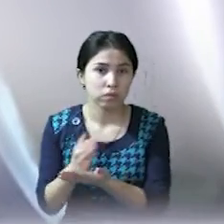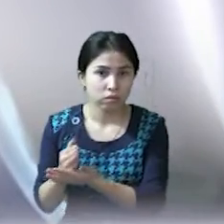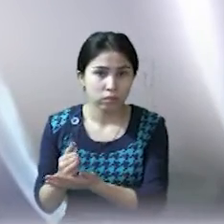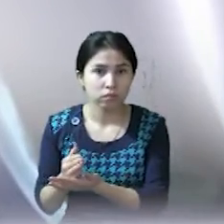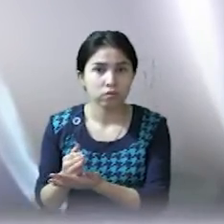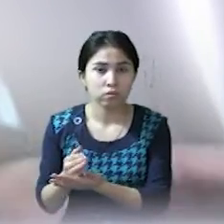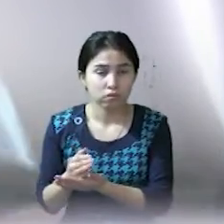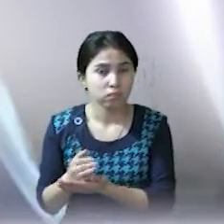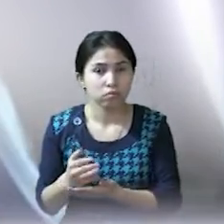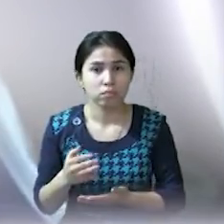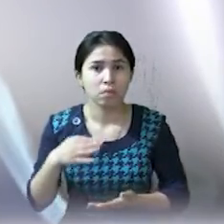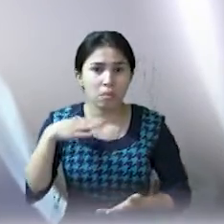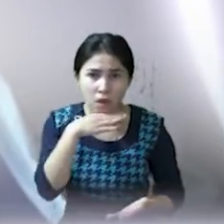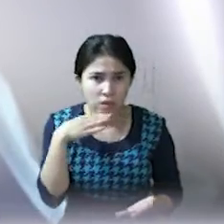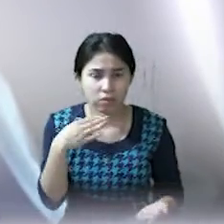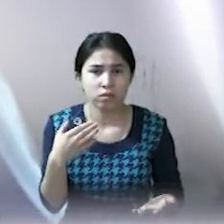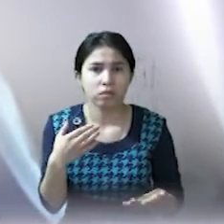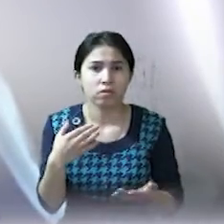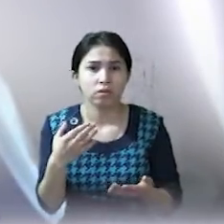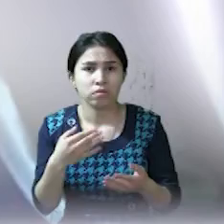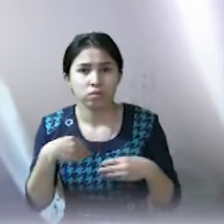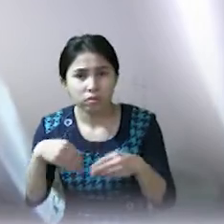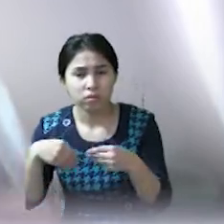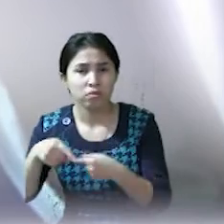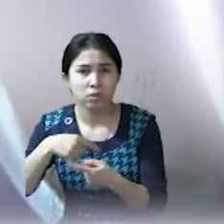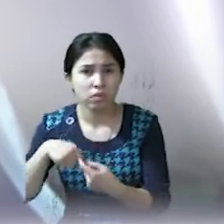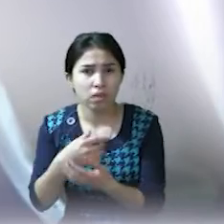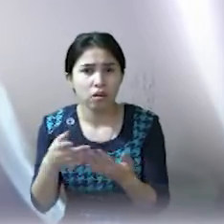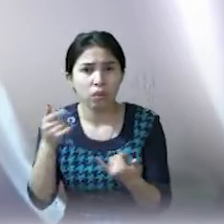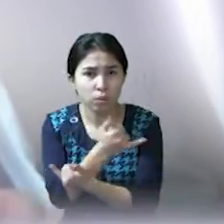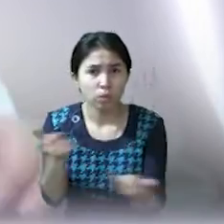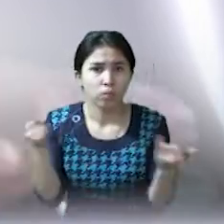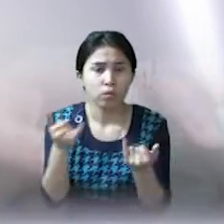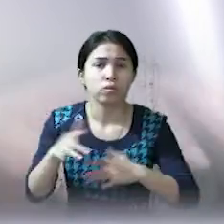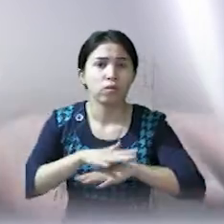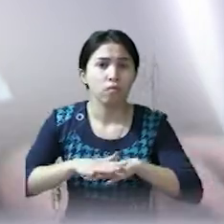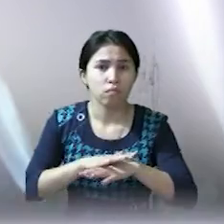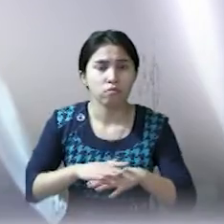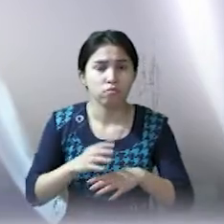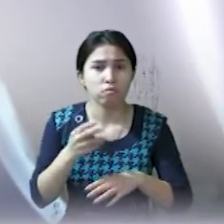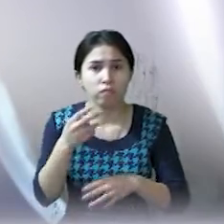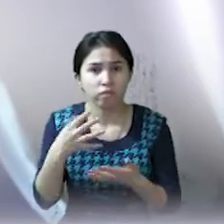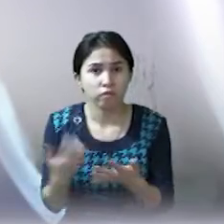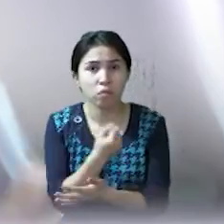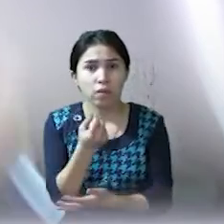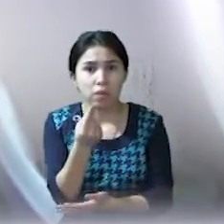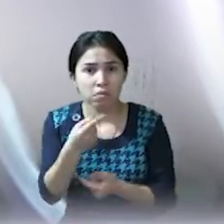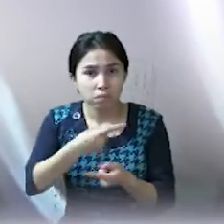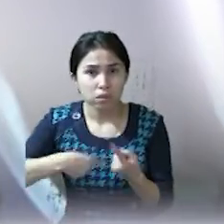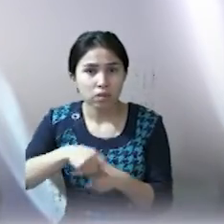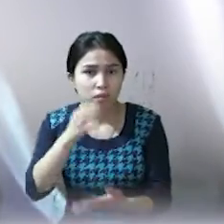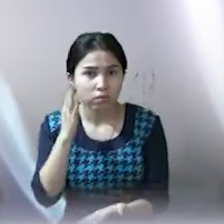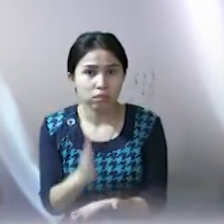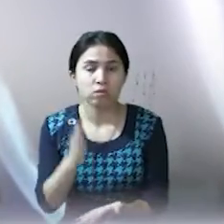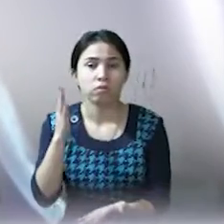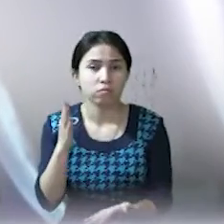Мейлі сүт өндіріңдер, ет өндіріңдер, басқа ауыл шаруашылығын өндіріңдер де халыққа беріңіздер. Ол бізге кішкене үстеме ақша болады, прибыль дейді.